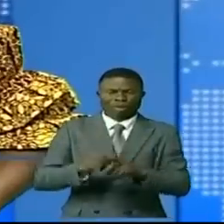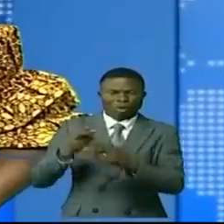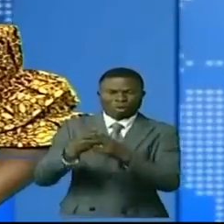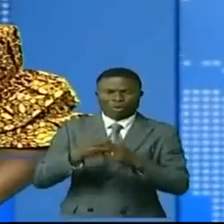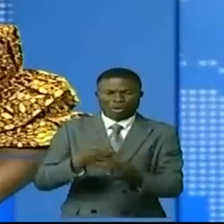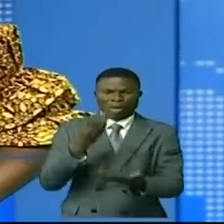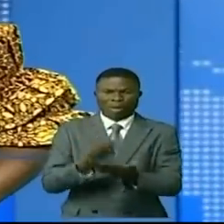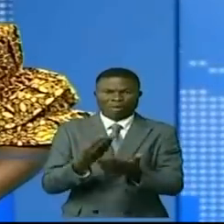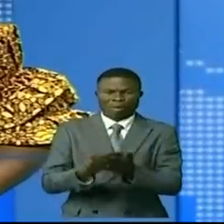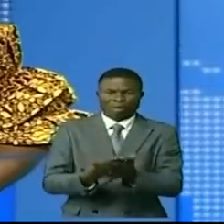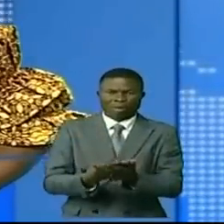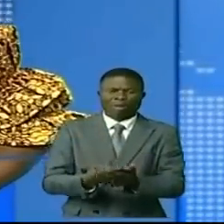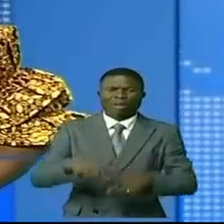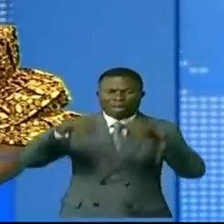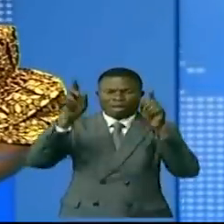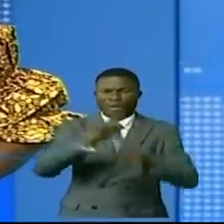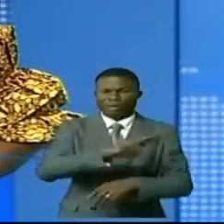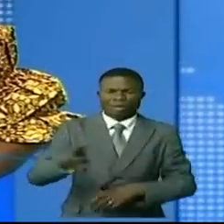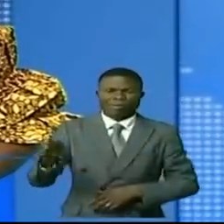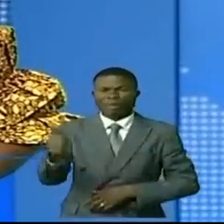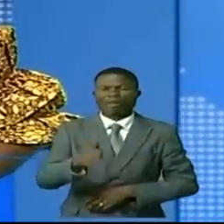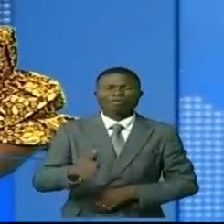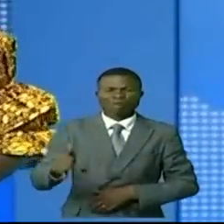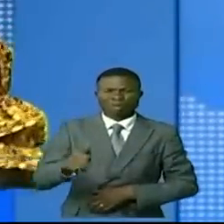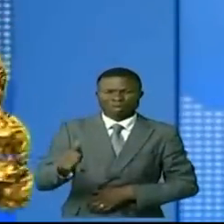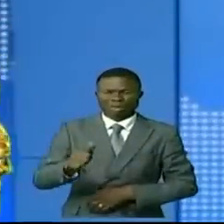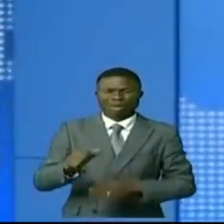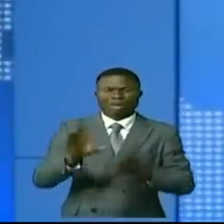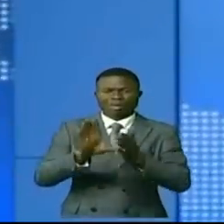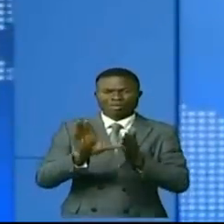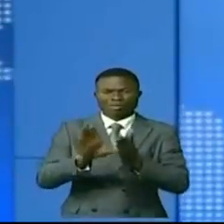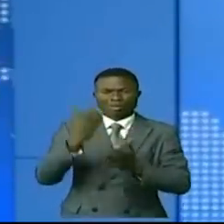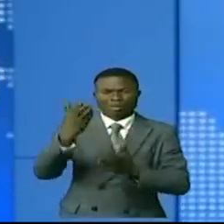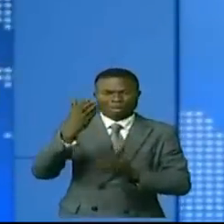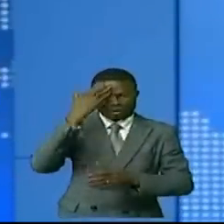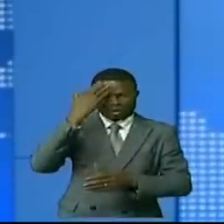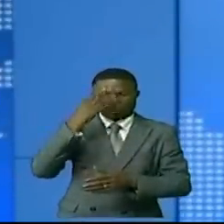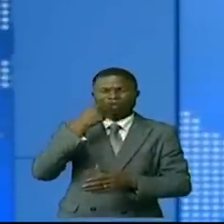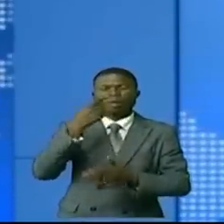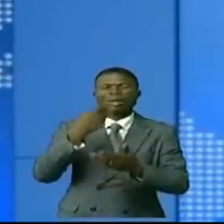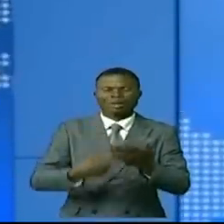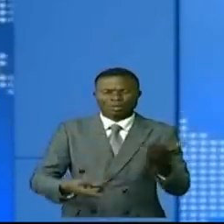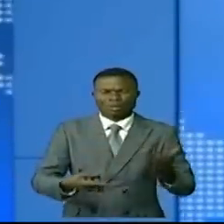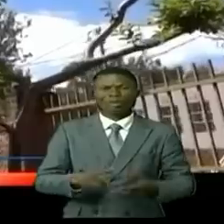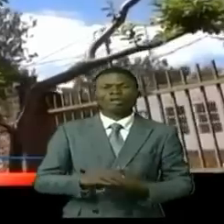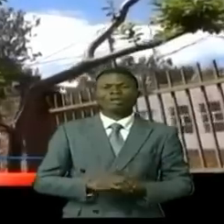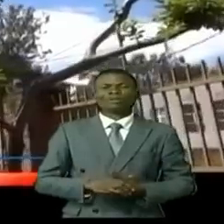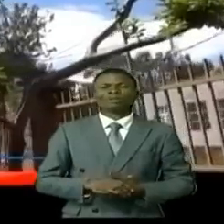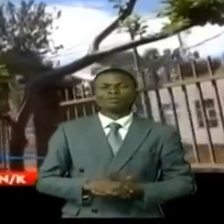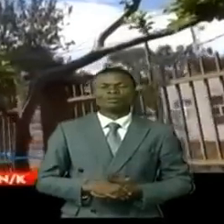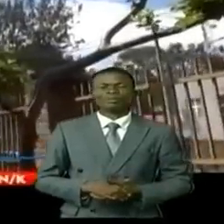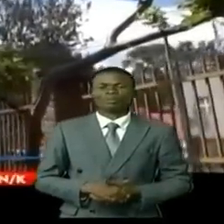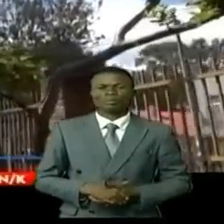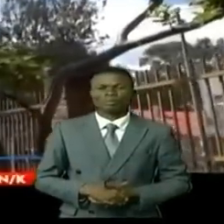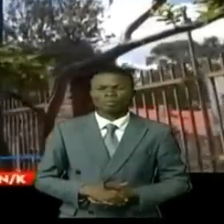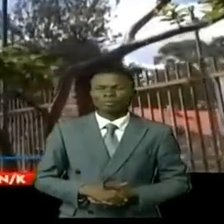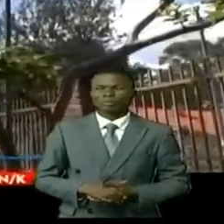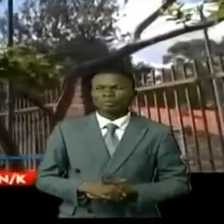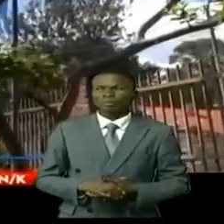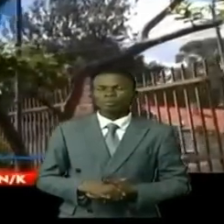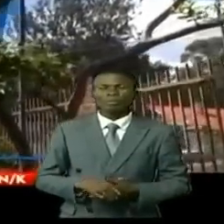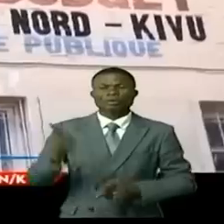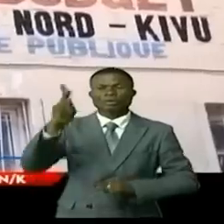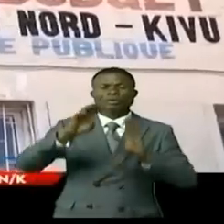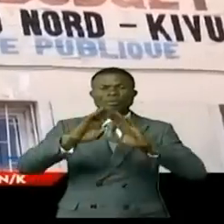du budget de l'État exercice 2021. Diane Balaka nous en parle dans ce reportage. L'identification de